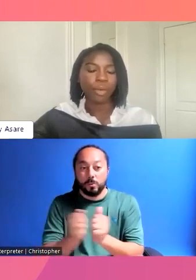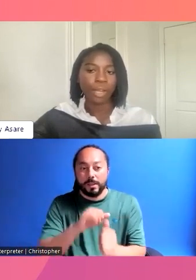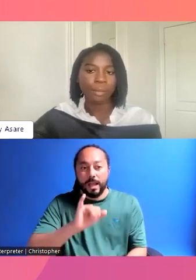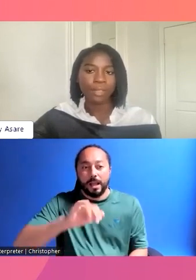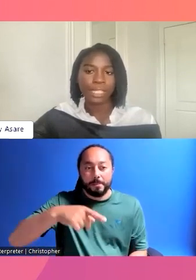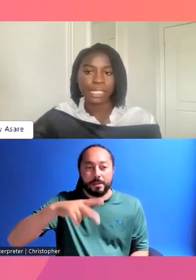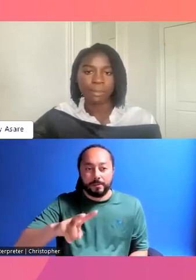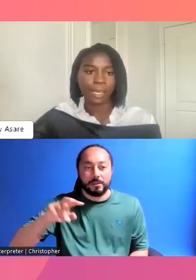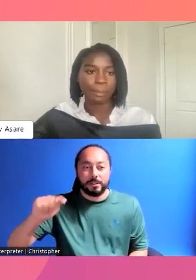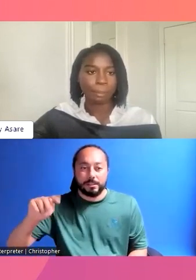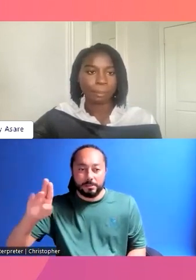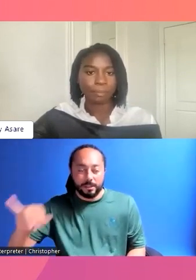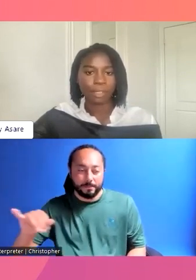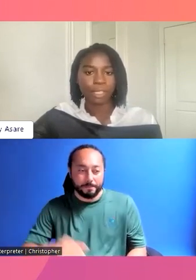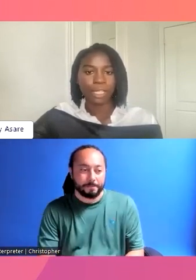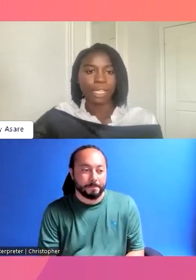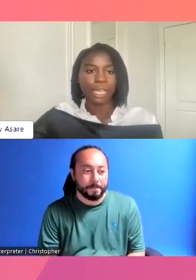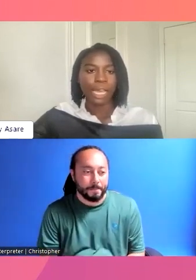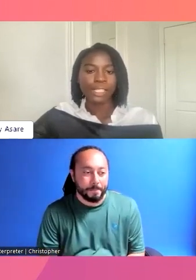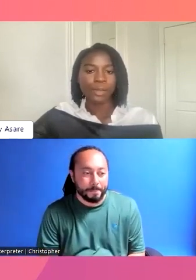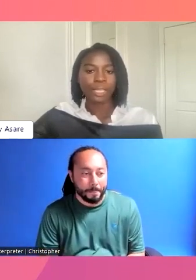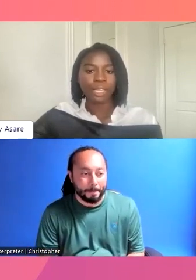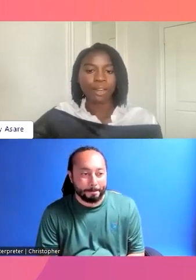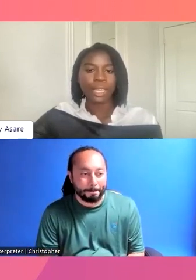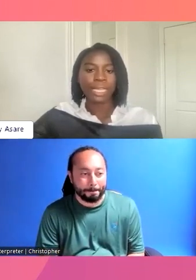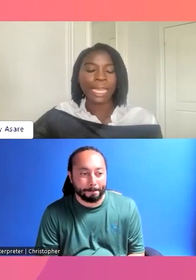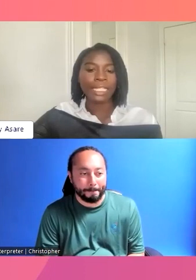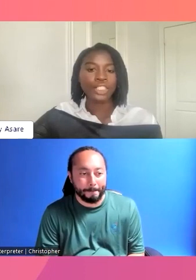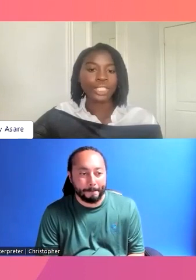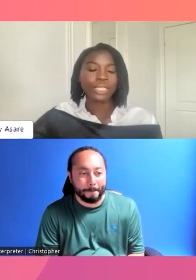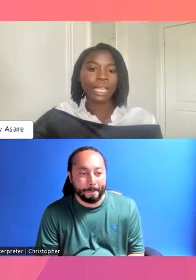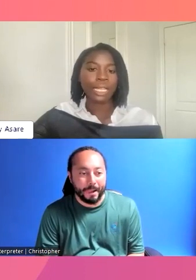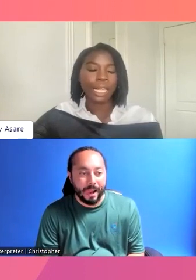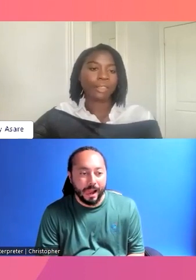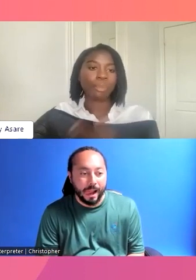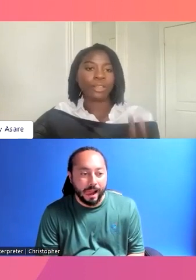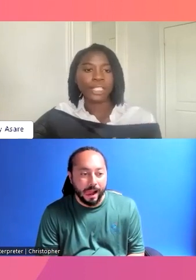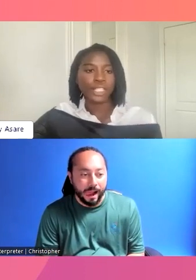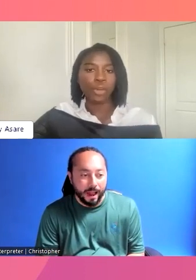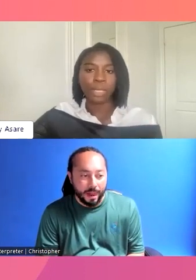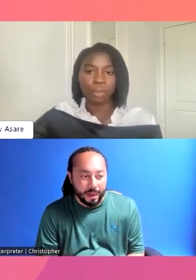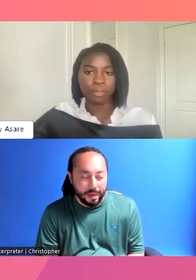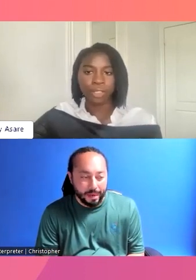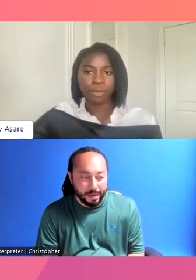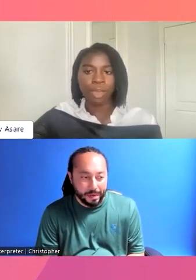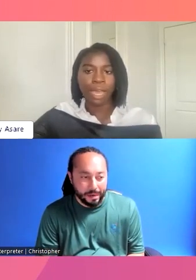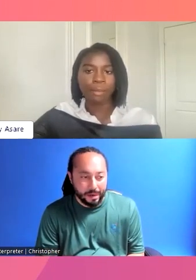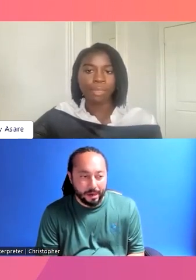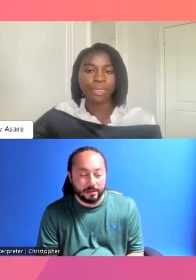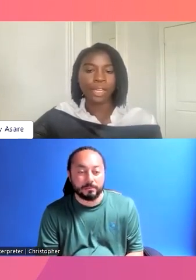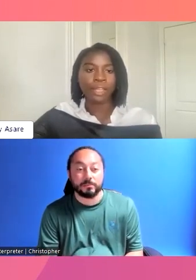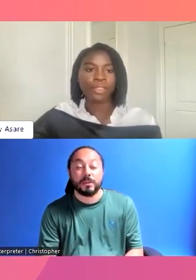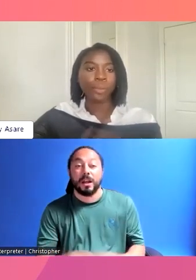travail social dans le soutien aux survivantes de TC et de VC? Encore une fois, ici, comme